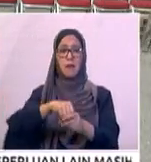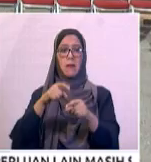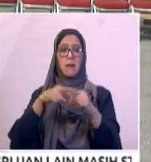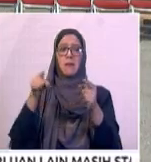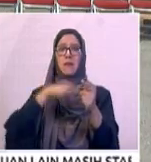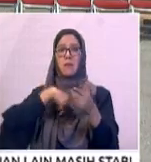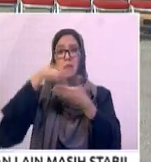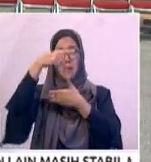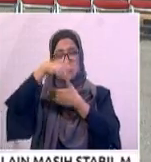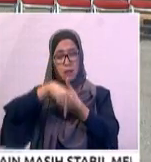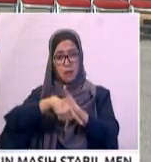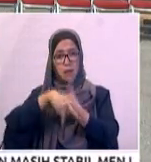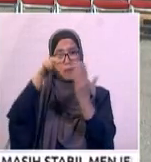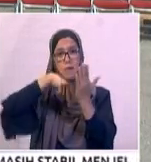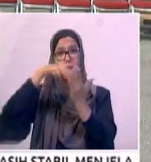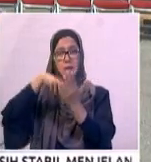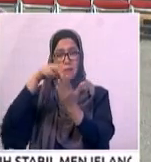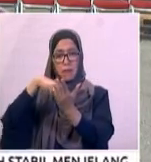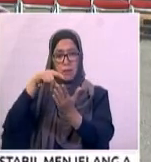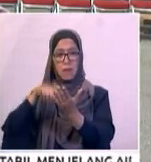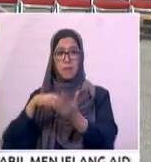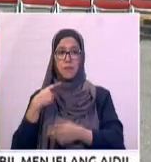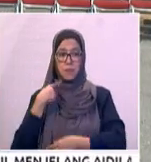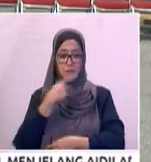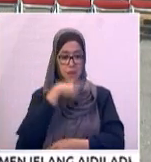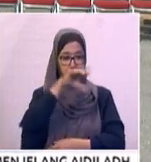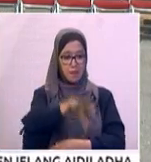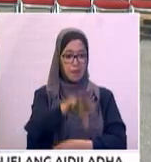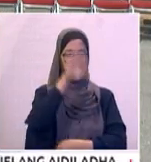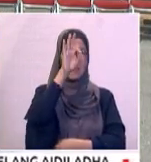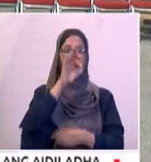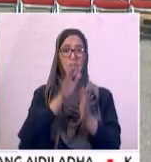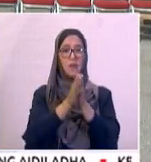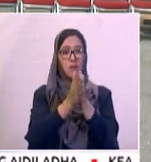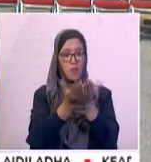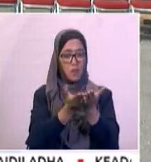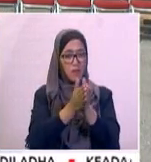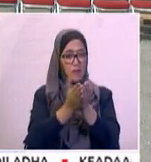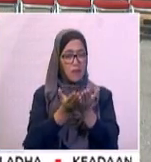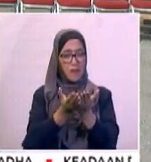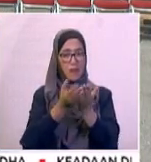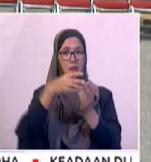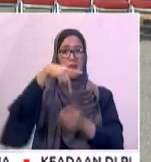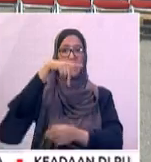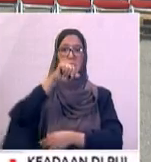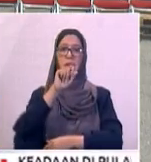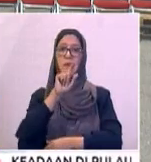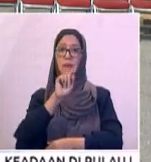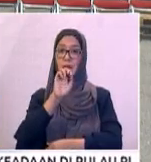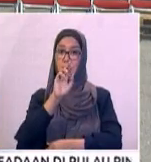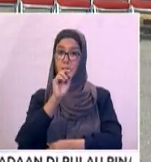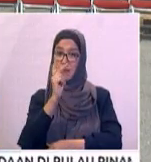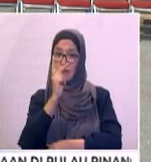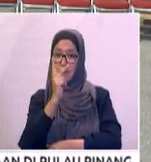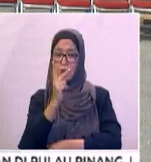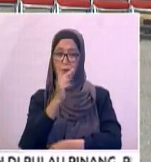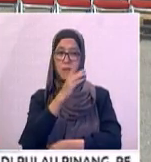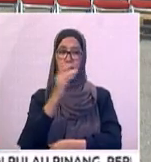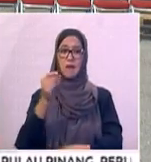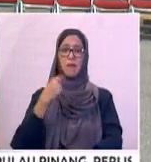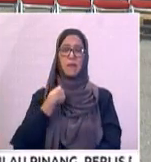Kami memilih tajuk begitu, memilih novel novel patriotik, dan kami ambil